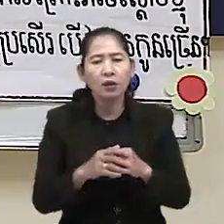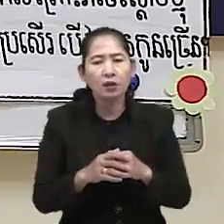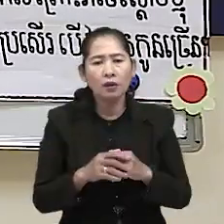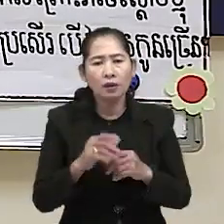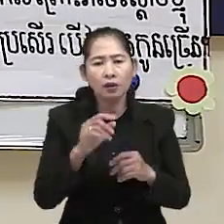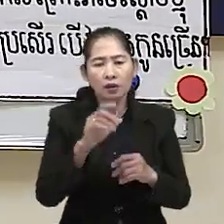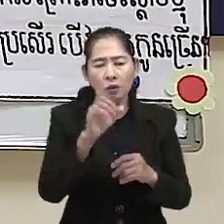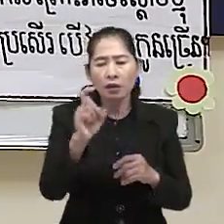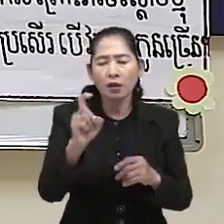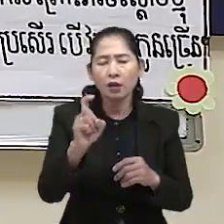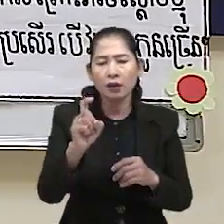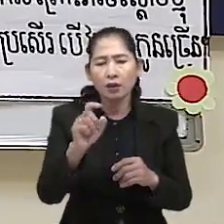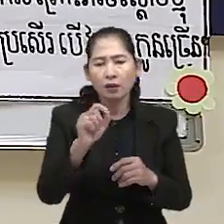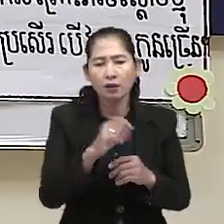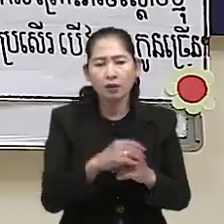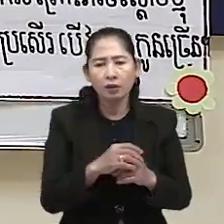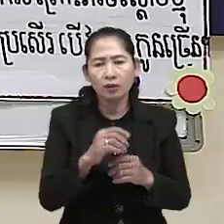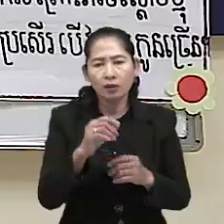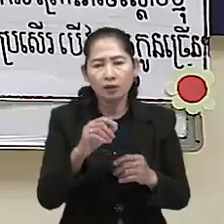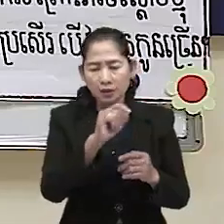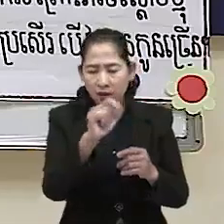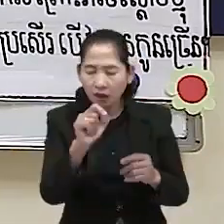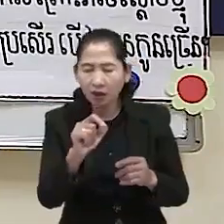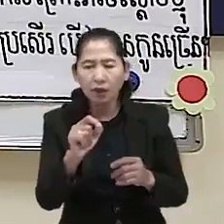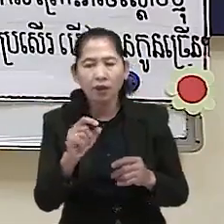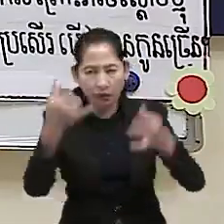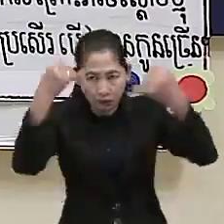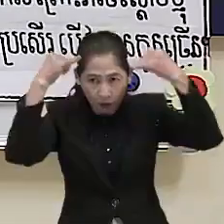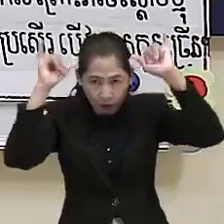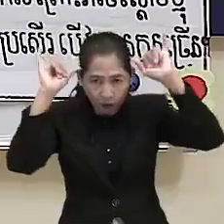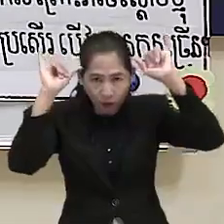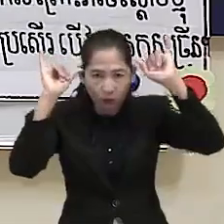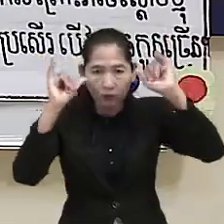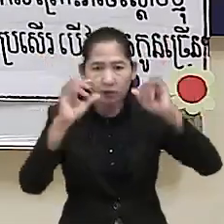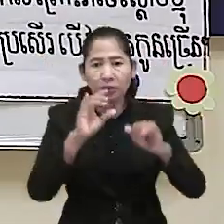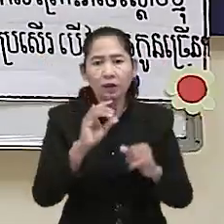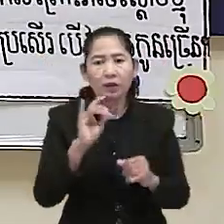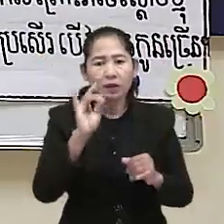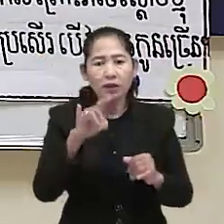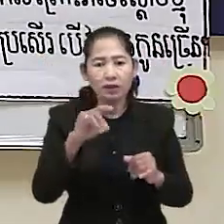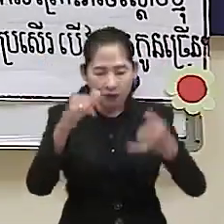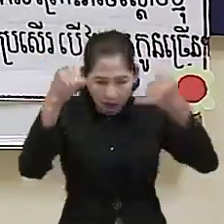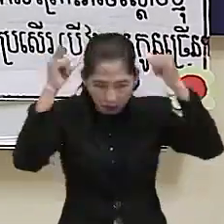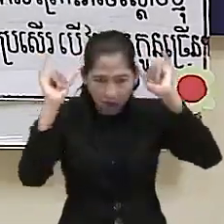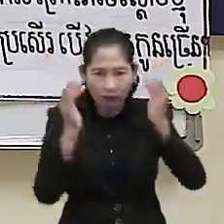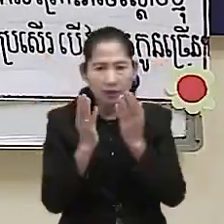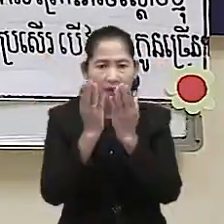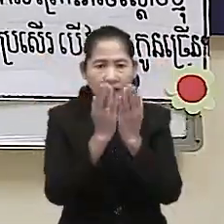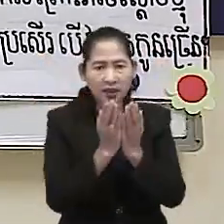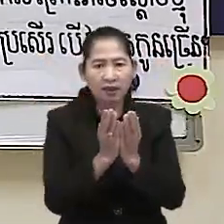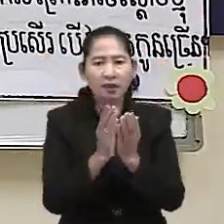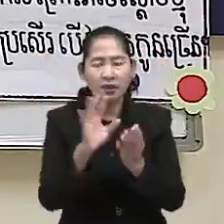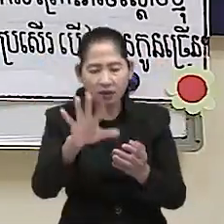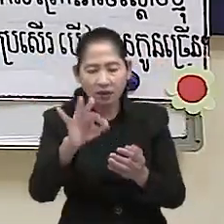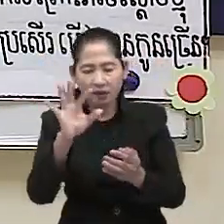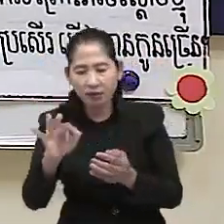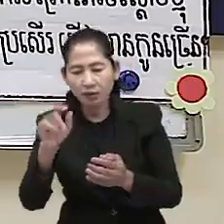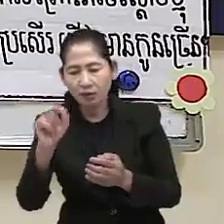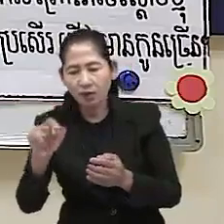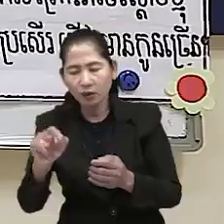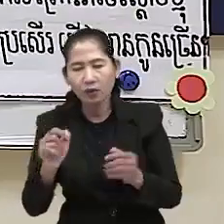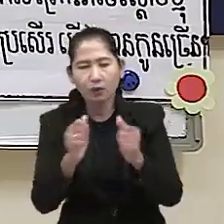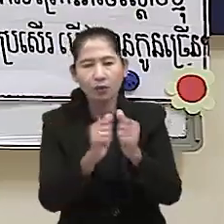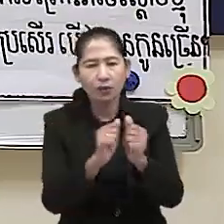ដាក់អក្សរក្នុងហ្នឹងមិនវាយទូរស័ព្ទចោលណាកូនណាចាសរសេរអក្សរចូលថាសត្វគោចាហើយកូនអានអត្ថបទហ្នឹងហើយស្រង់យកចំណុចមកអ